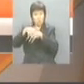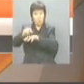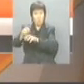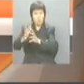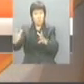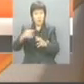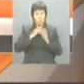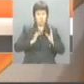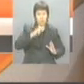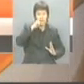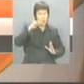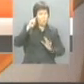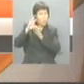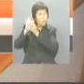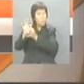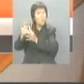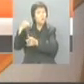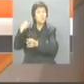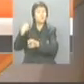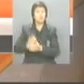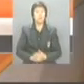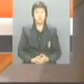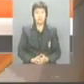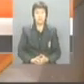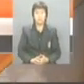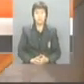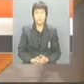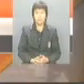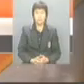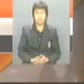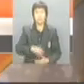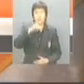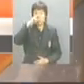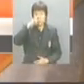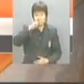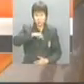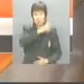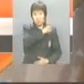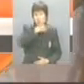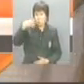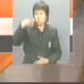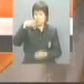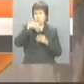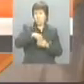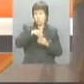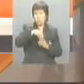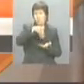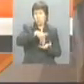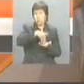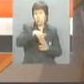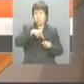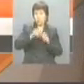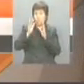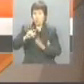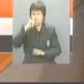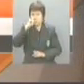ะ ที่เรียนไว้เมื่อสักครู่ครับทางสถานทูตไทยที่กรุงลอนดอนได้เปิดหมายเลขโทรศัพท์ฉุกเฉินไว้นะครับเพื่อคนไทยสามารถโทรเข้าไปตรวจส